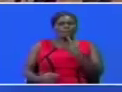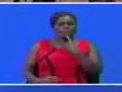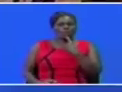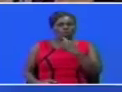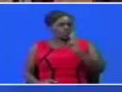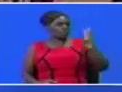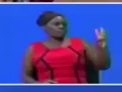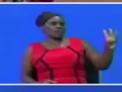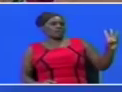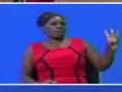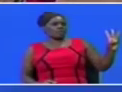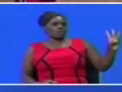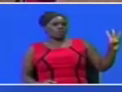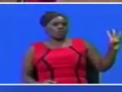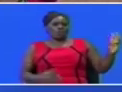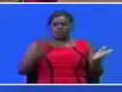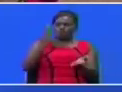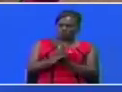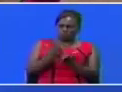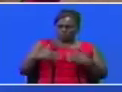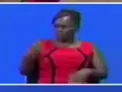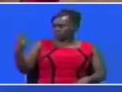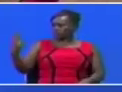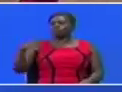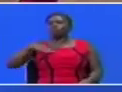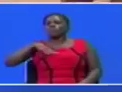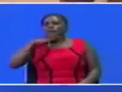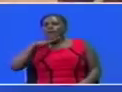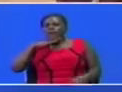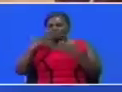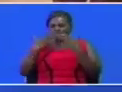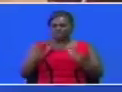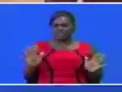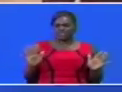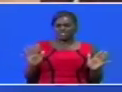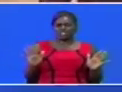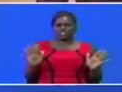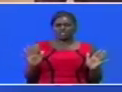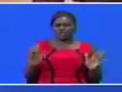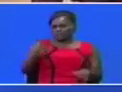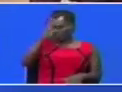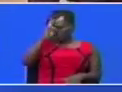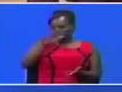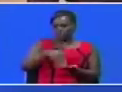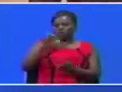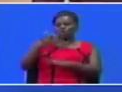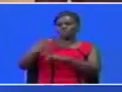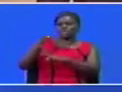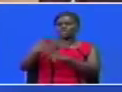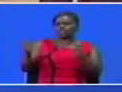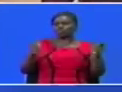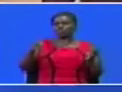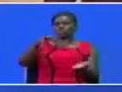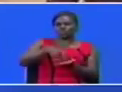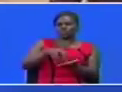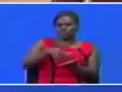Khalif Abdullahi, alithibitisha kwamba watu wawili wameuawa na kwamba polisi zaidi wametumwa katika eneo hilo ili kudhibiti hali,